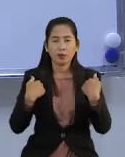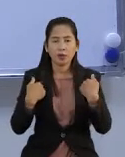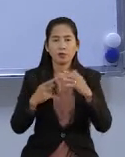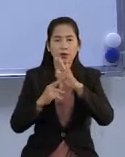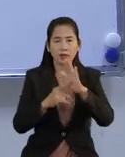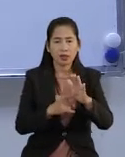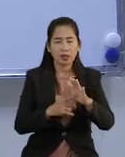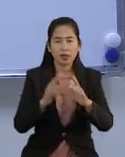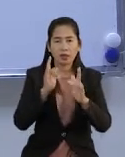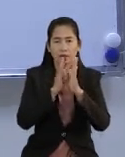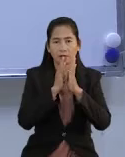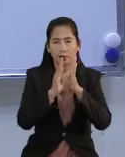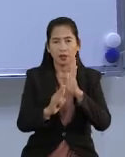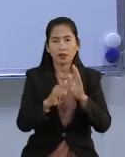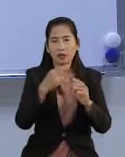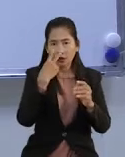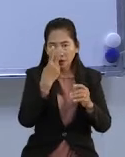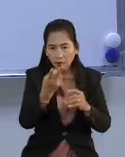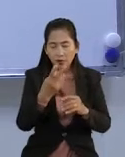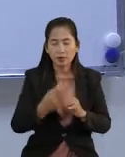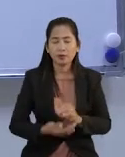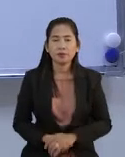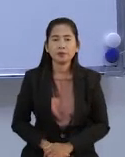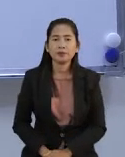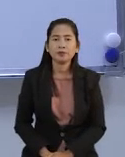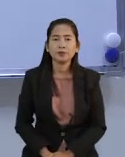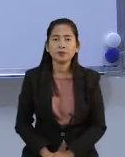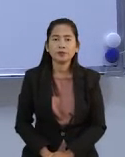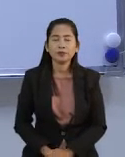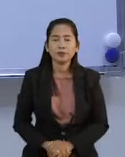nâng bằng hai phải nhát chùn cồn.